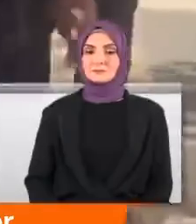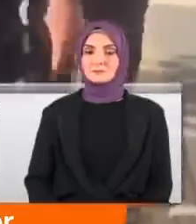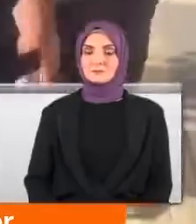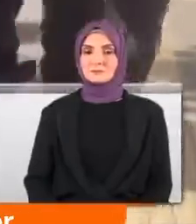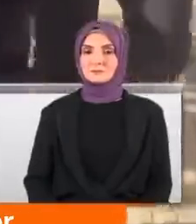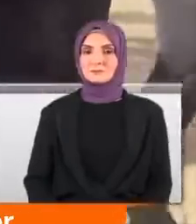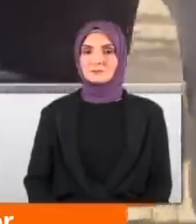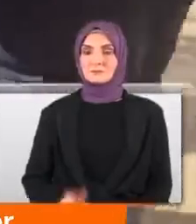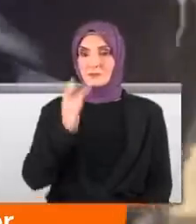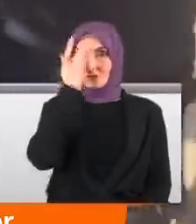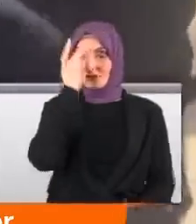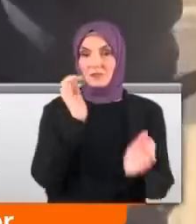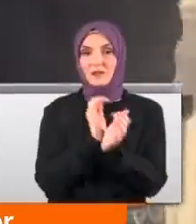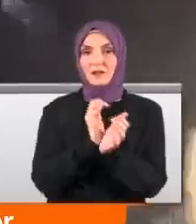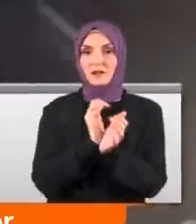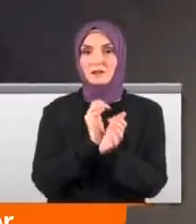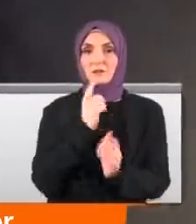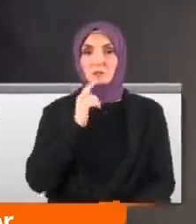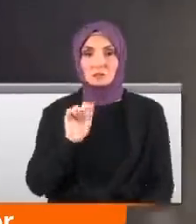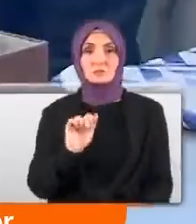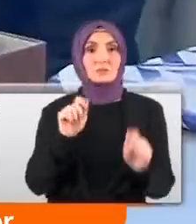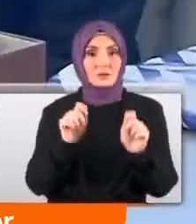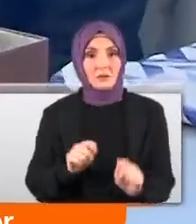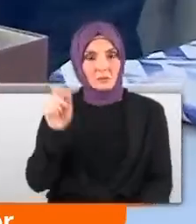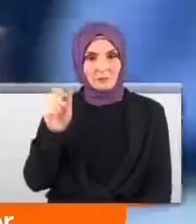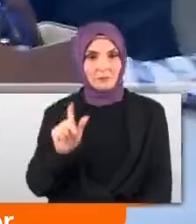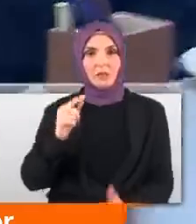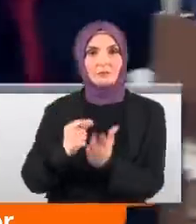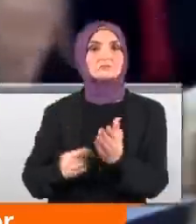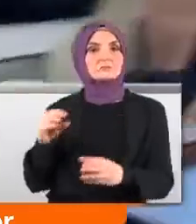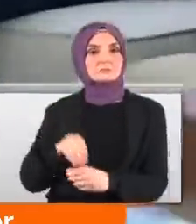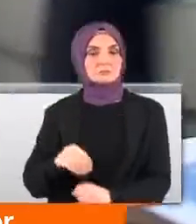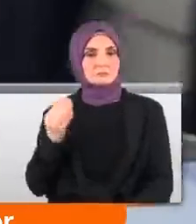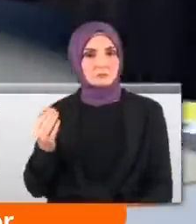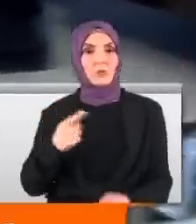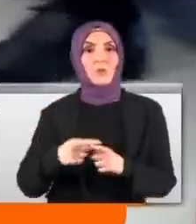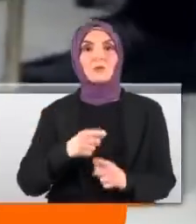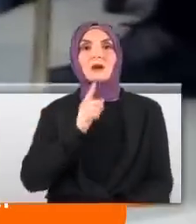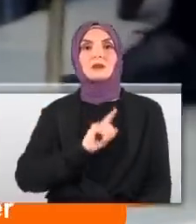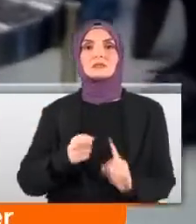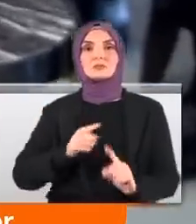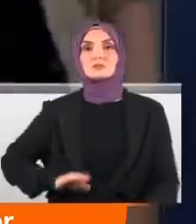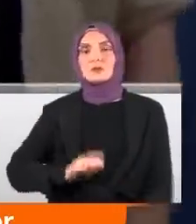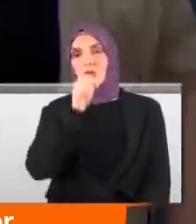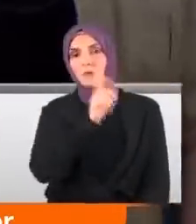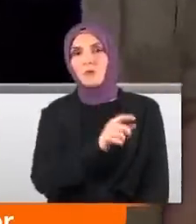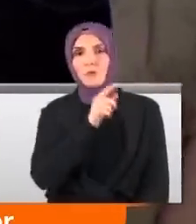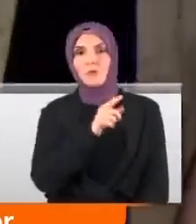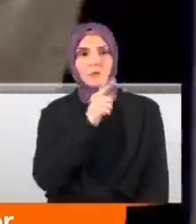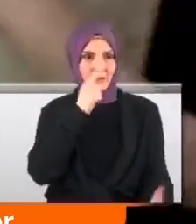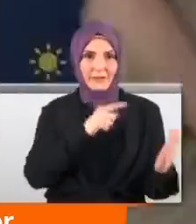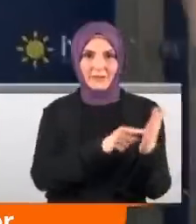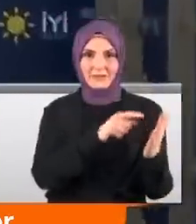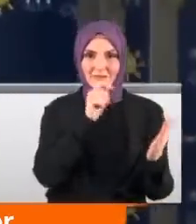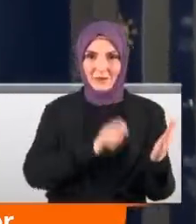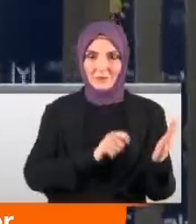ediyorsun. Şehit ailesine küfür eden de listede yer buldu. Ortak aday Kemal Kılıçdaroğlu'nu hedef alan da. İYİ Parti aday